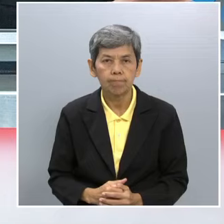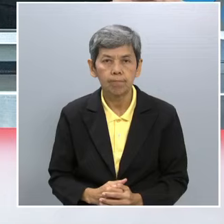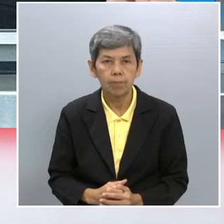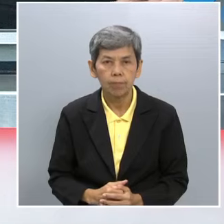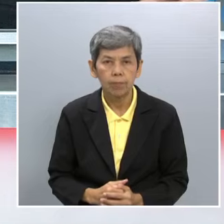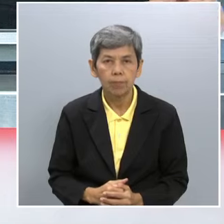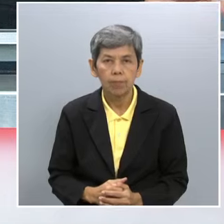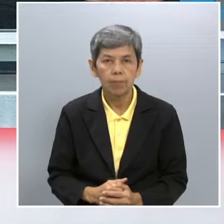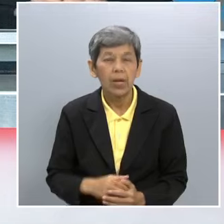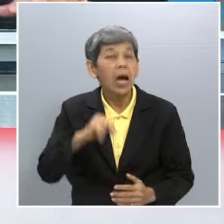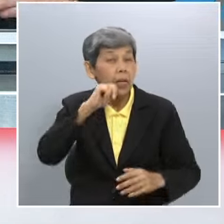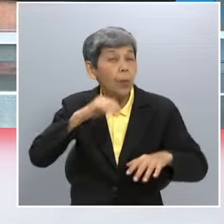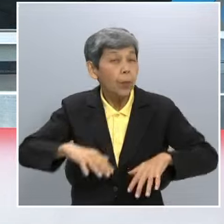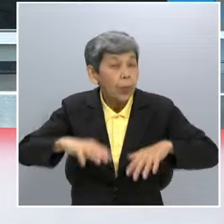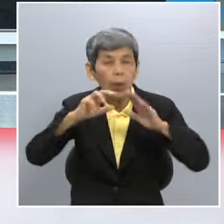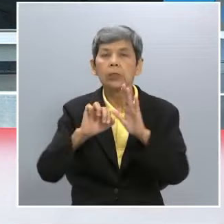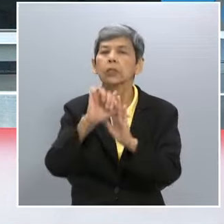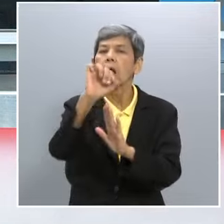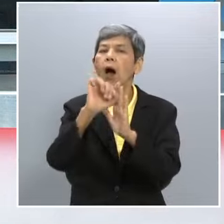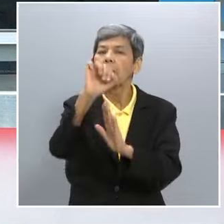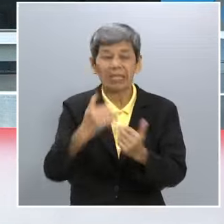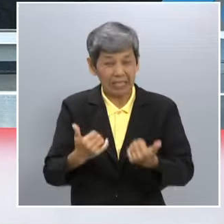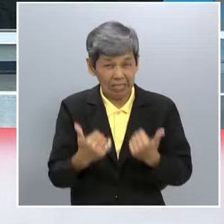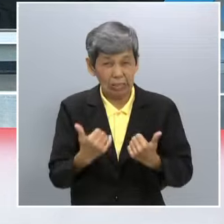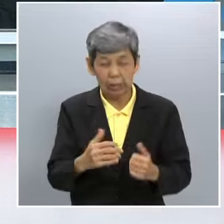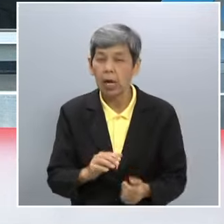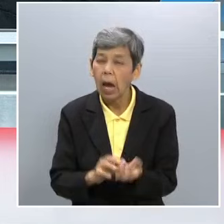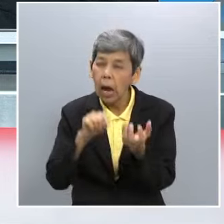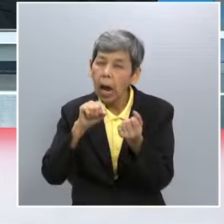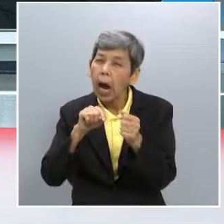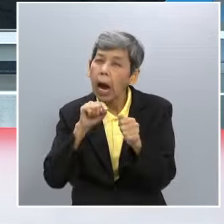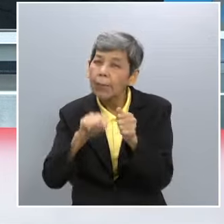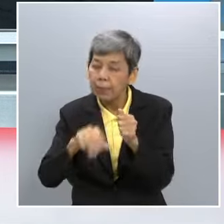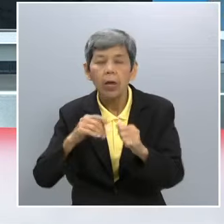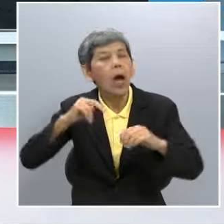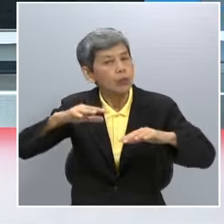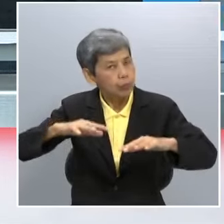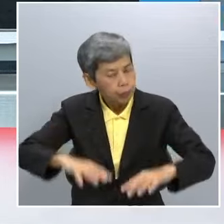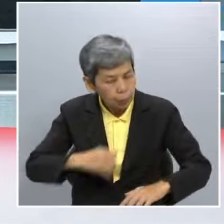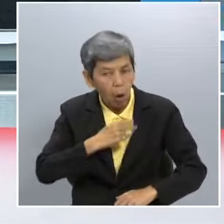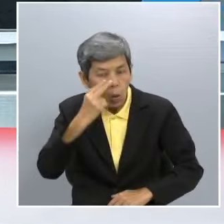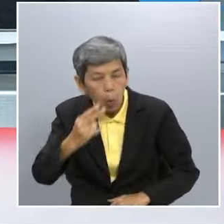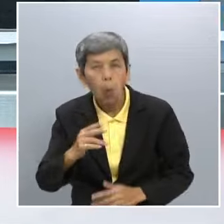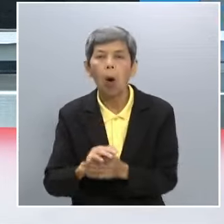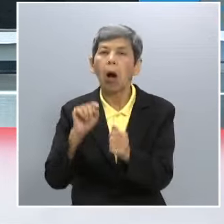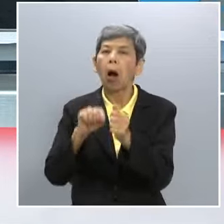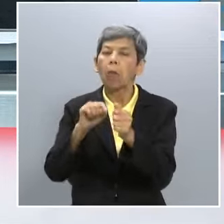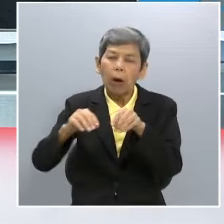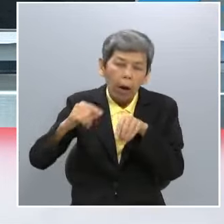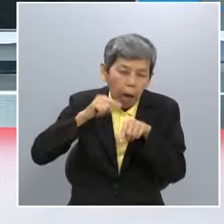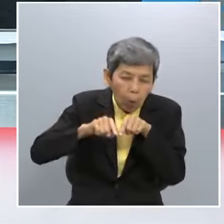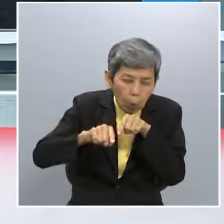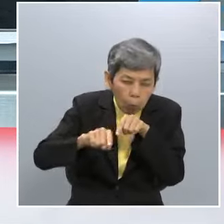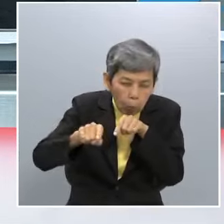ไปดูสถานการณ์น้ำท่วมที่เชียงใหม่นะคะตอนนี้น้ำในอำเภอเมืองลดลงค่ะแต่ก็ต้องไปเฝ้าระวังอำเภอที่อยู่ท้ายน้ำนะ